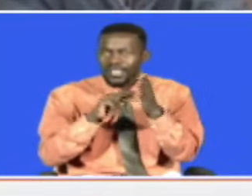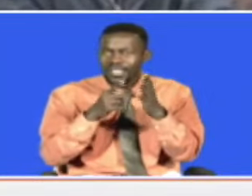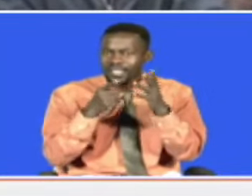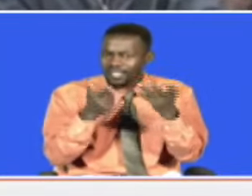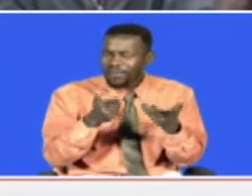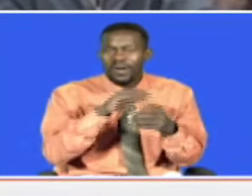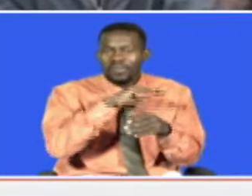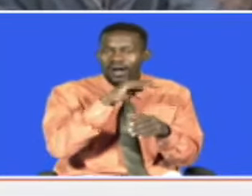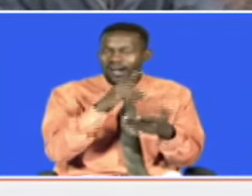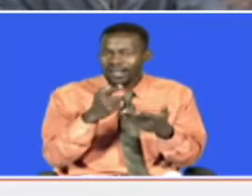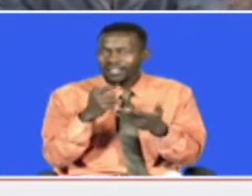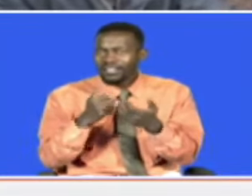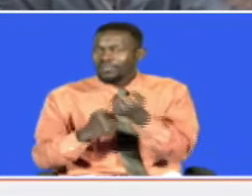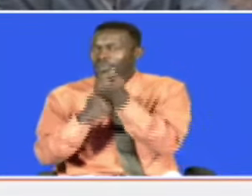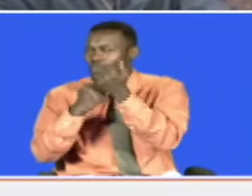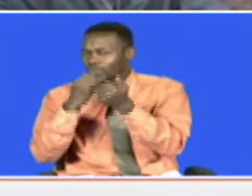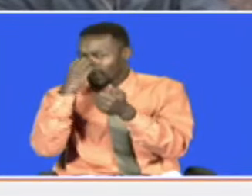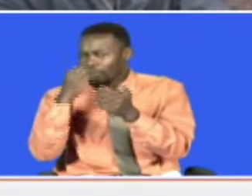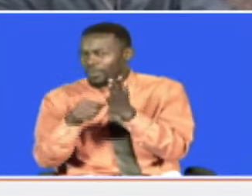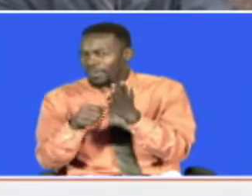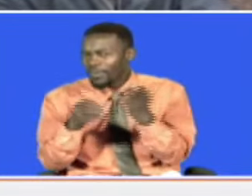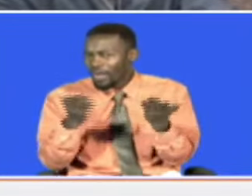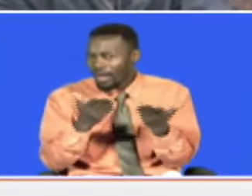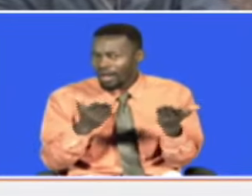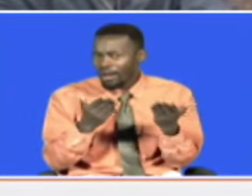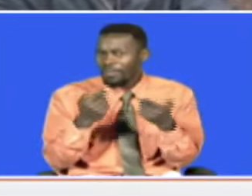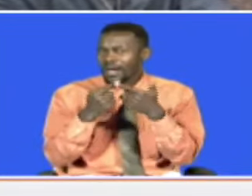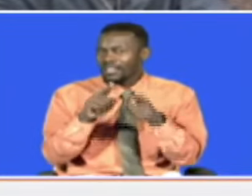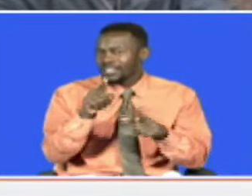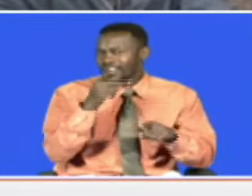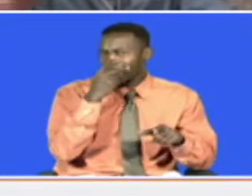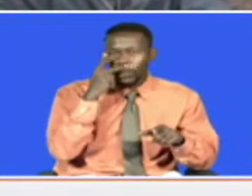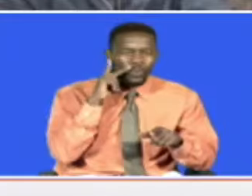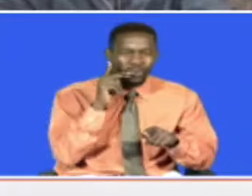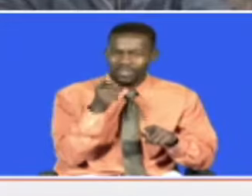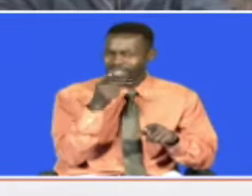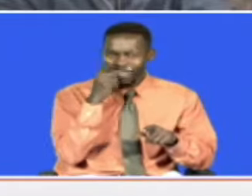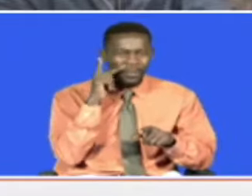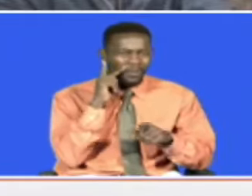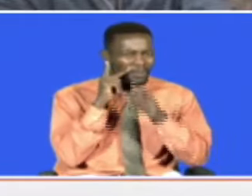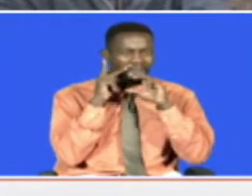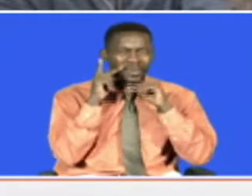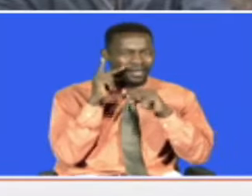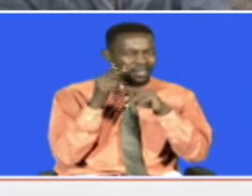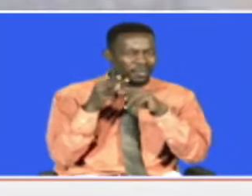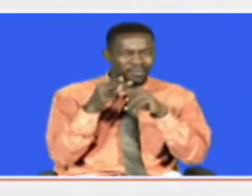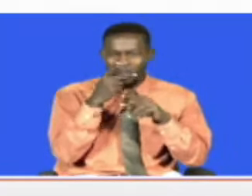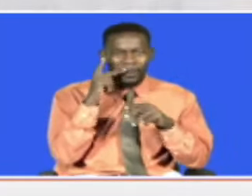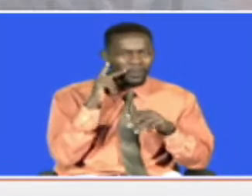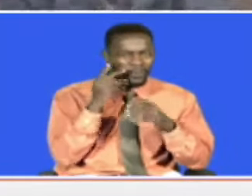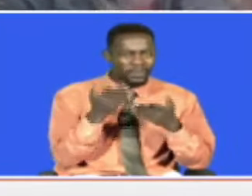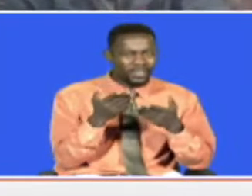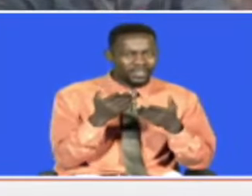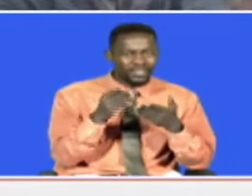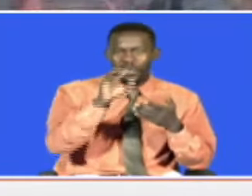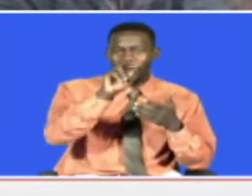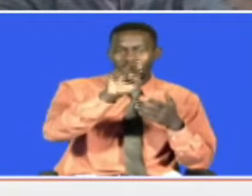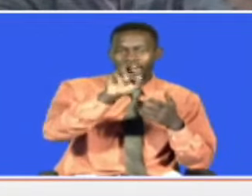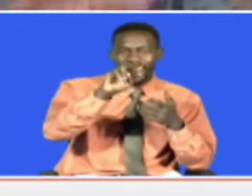kweli? Sasa huyu Kalonzo, mtu mwenye anaitwa Kalonzo, mtu mwenye anaitwa Wamalwa,